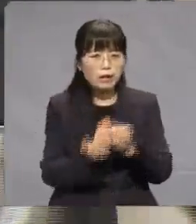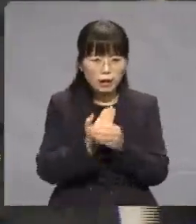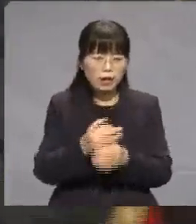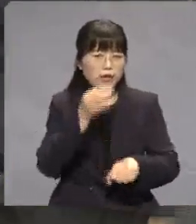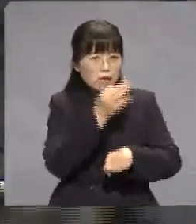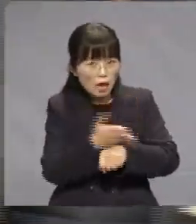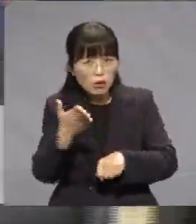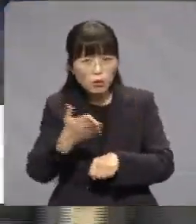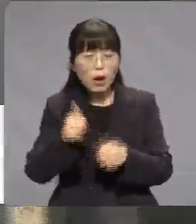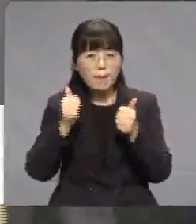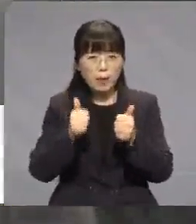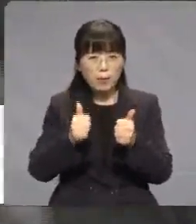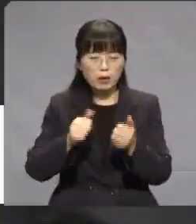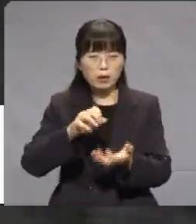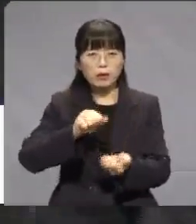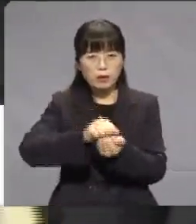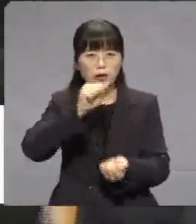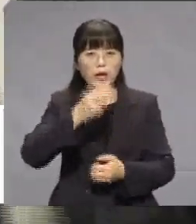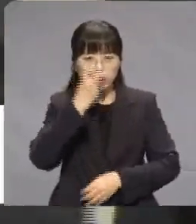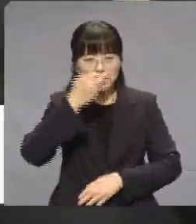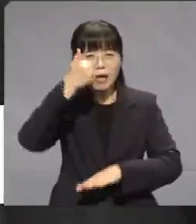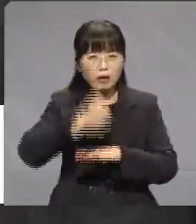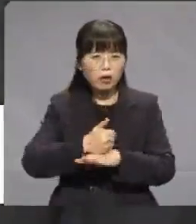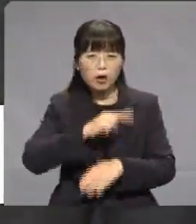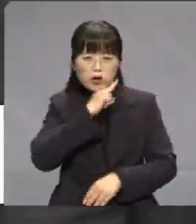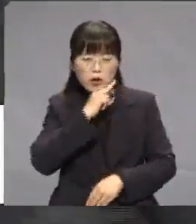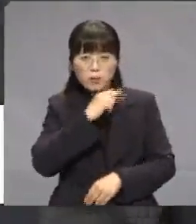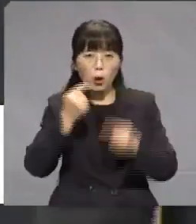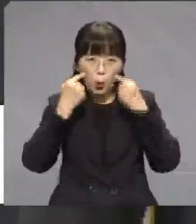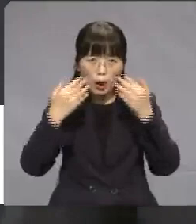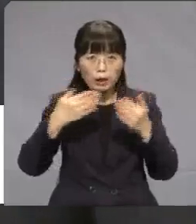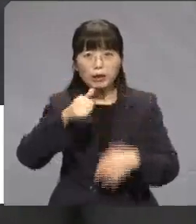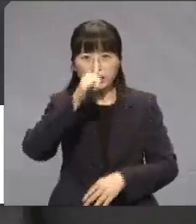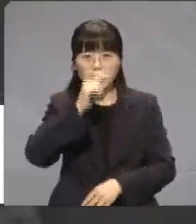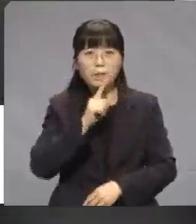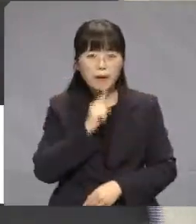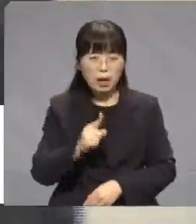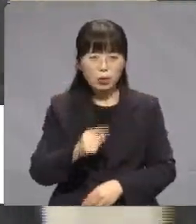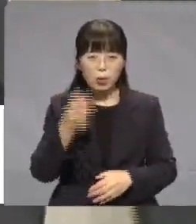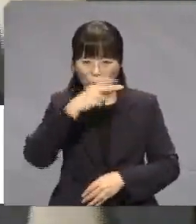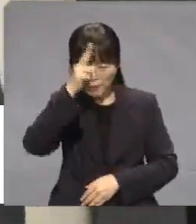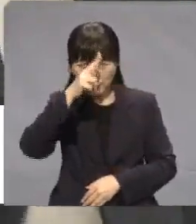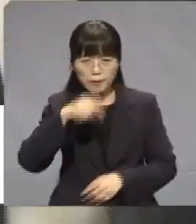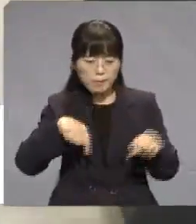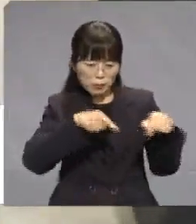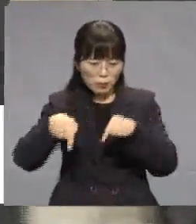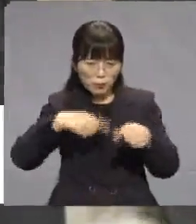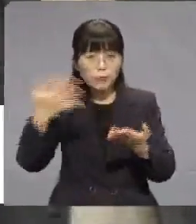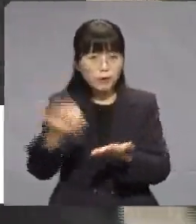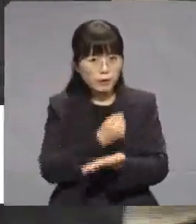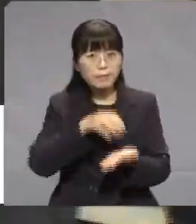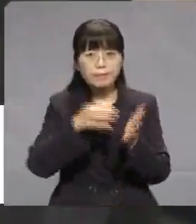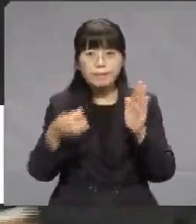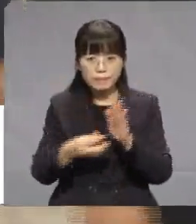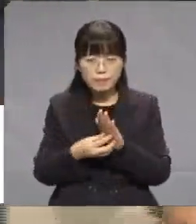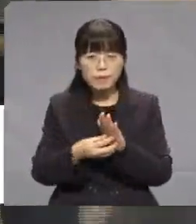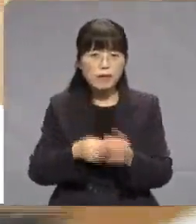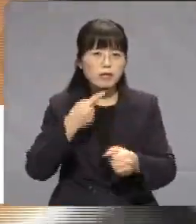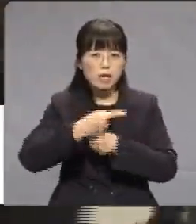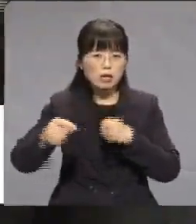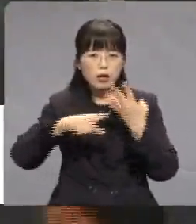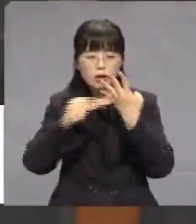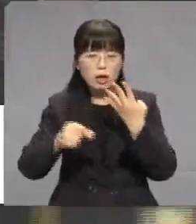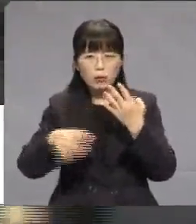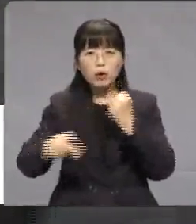단순하고 법원도 영장심사 결과에 혐의가 소명된다고 했고 검찰이 녹취까지 확보한만큼 내년